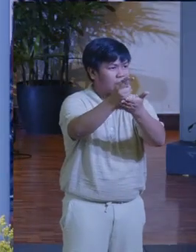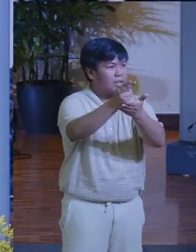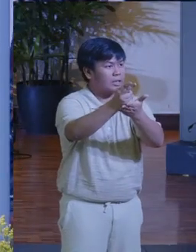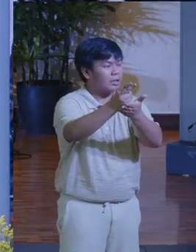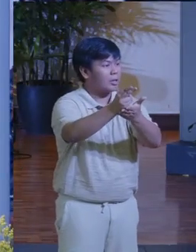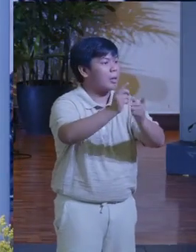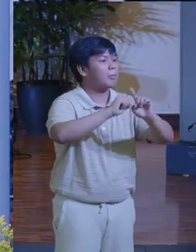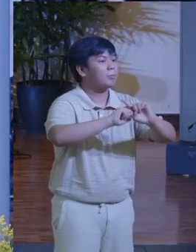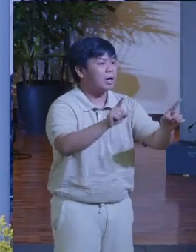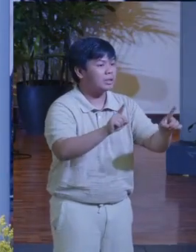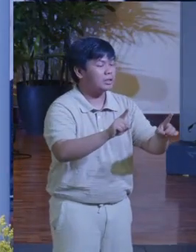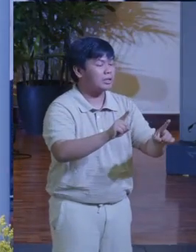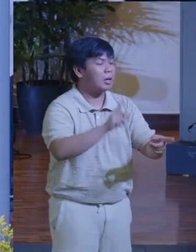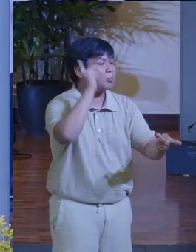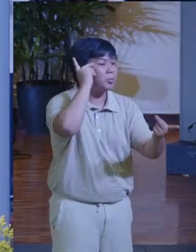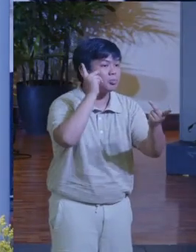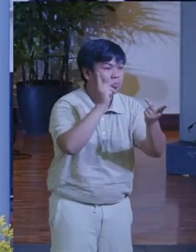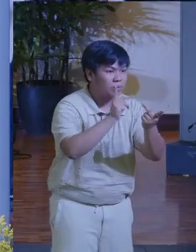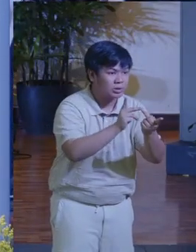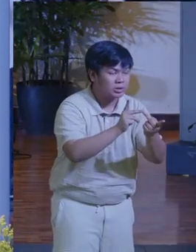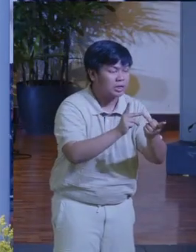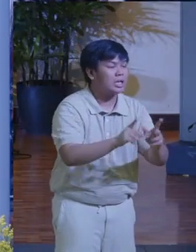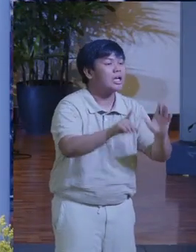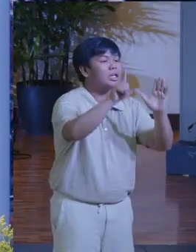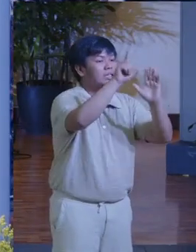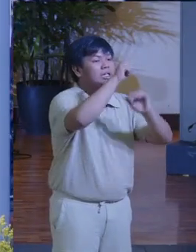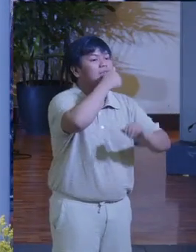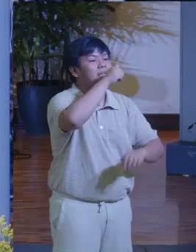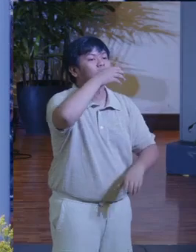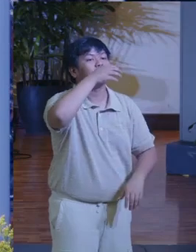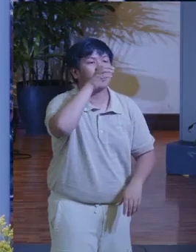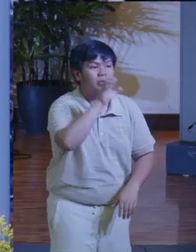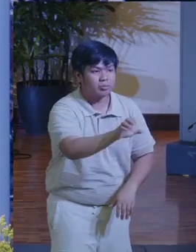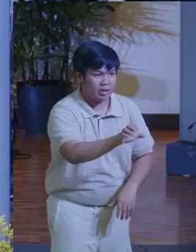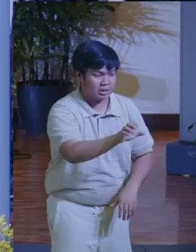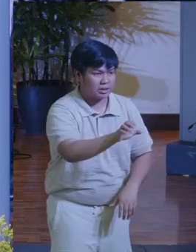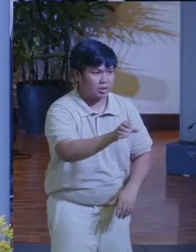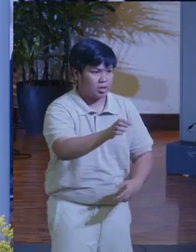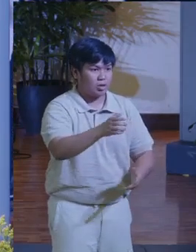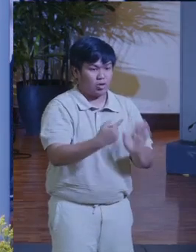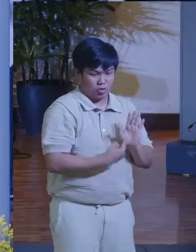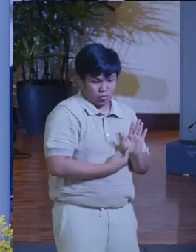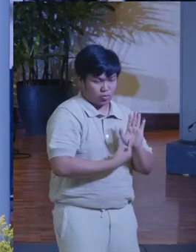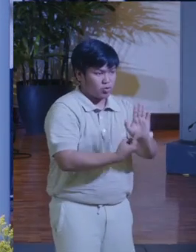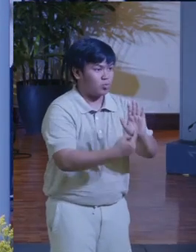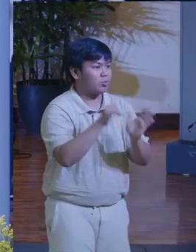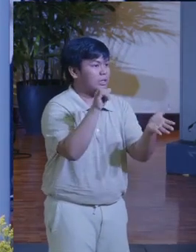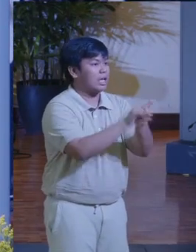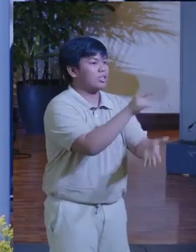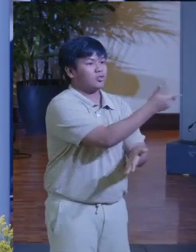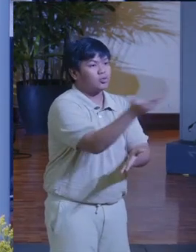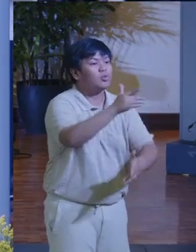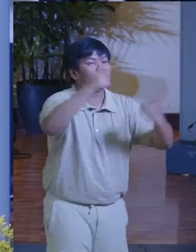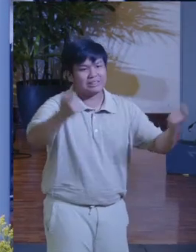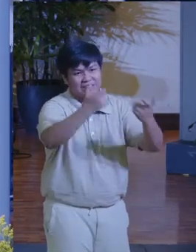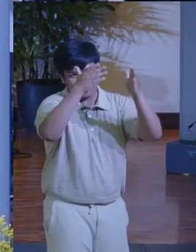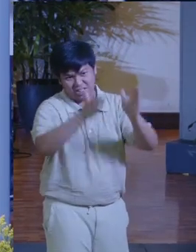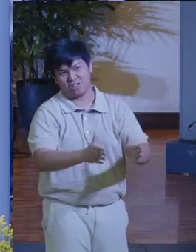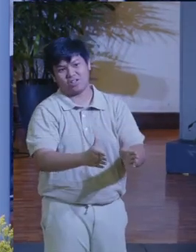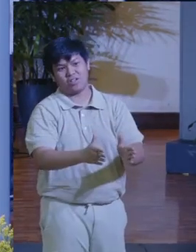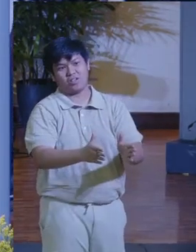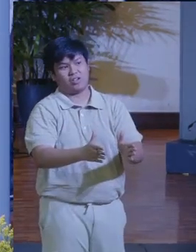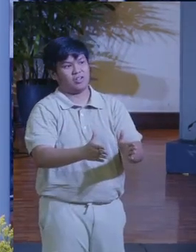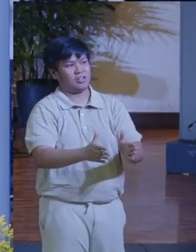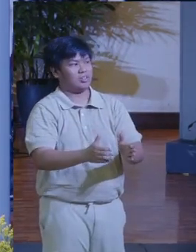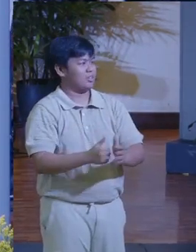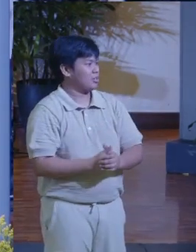Yet, if it had not been for the law, I would not have known sin. Yung po ang purpose ng law, na maging salamin at